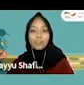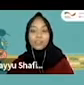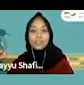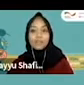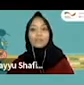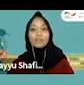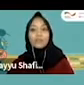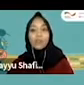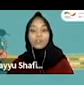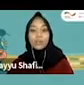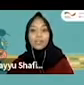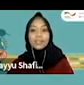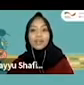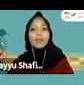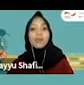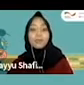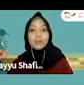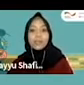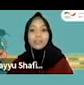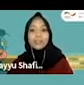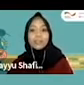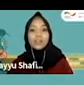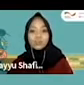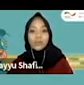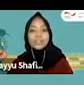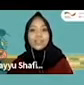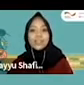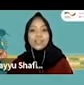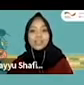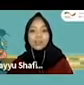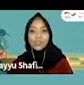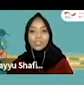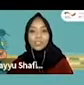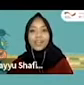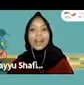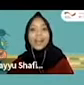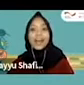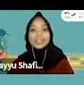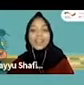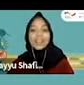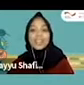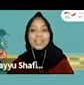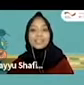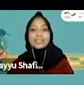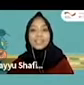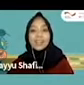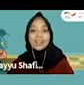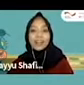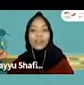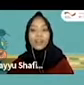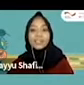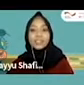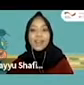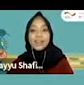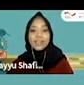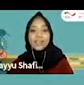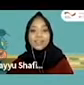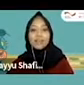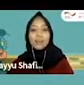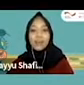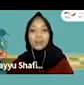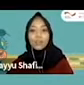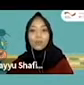produk hijau untuk konsumen hijau melindungi konsumen dari green gosip acara ini diselenggarakan oleh